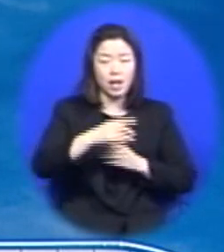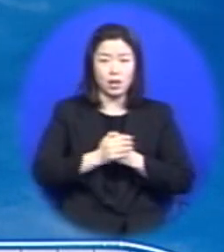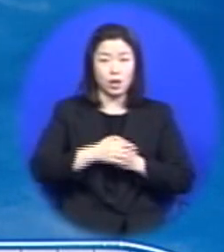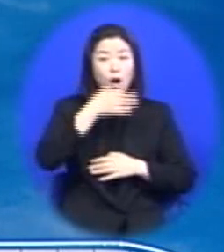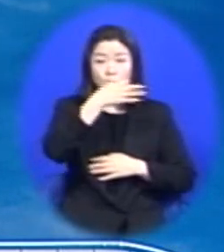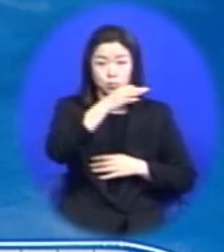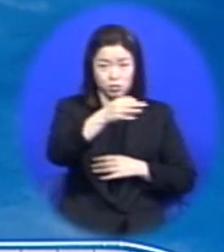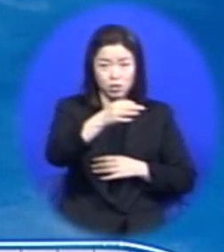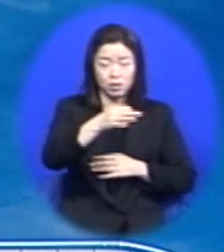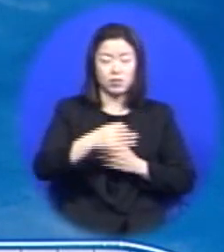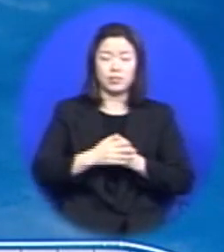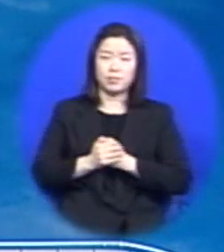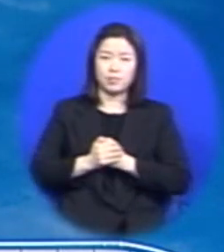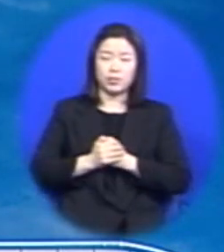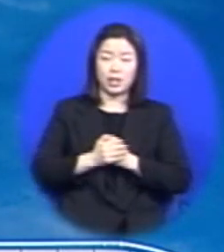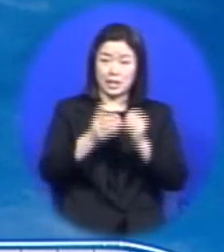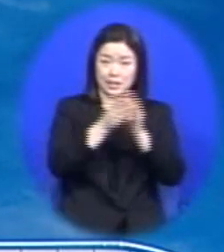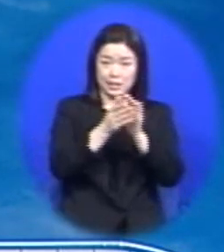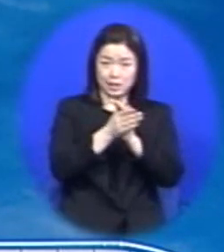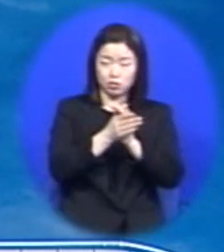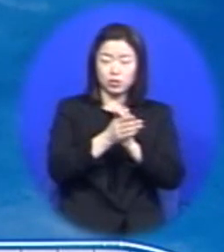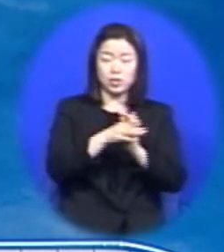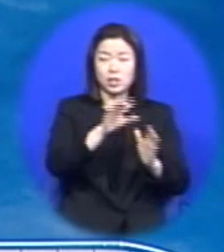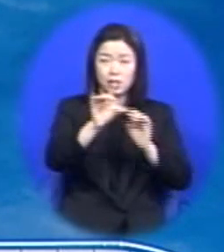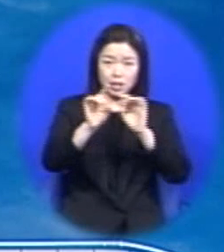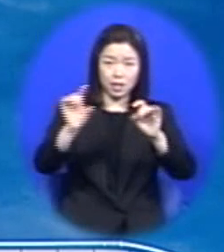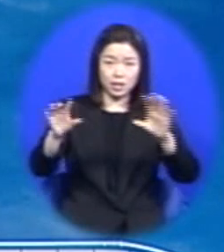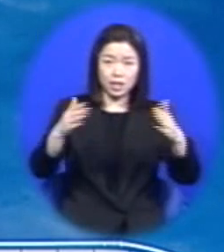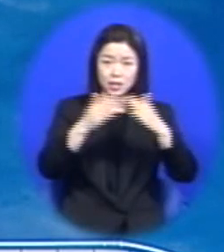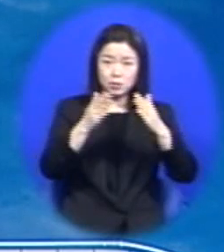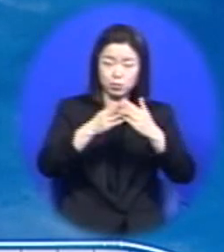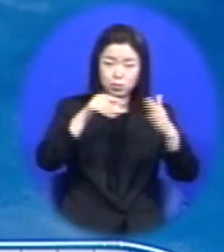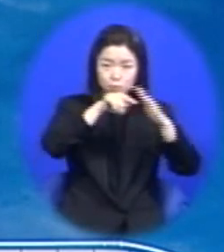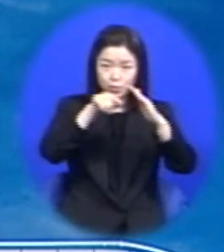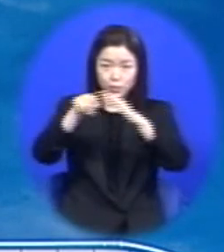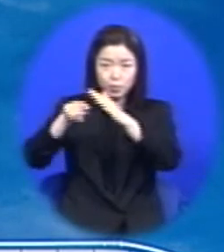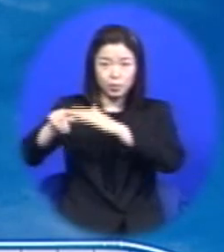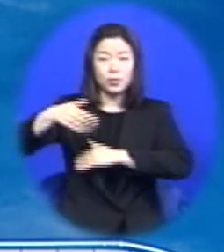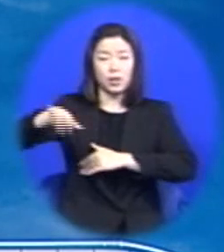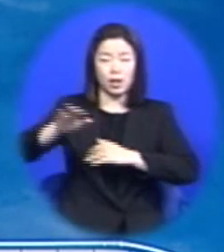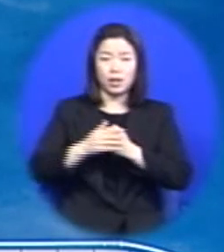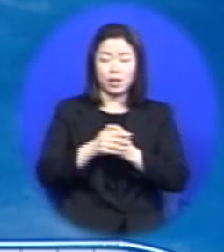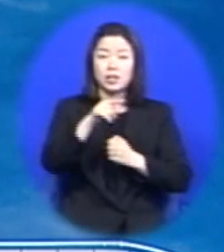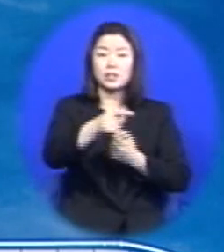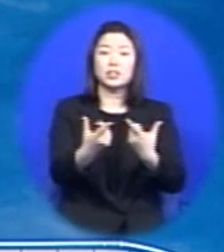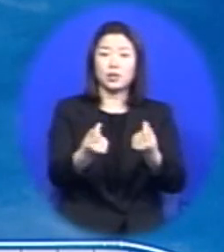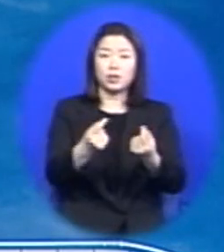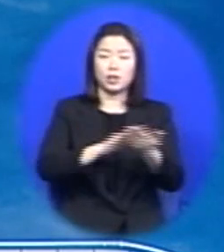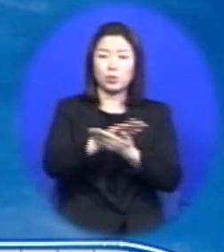그러면 친구들이 하나씩 하나씩 이제 집으로 다 흩어집니다. 그렇게 해서 노는 게 끝나요.